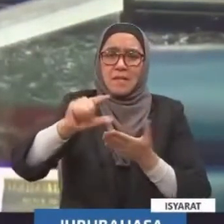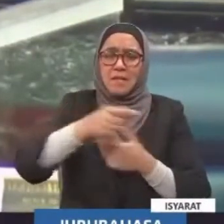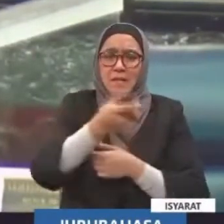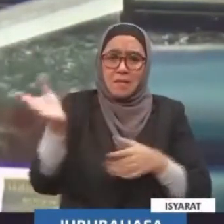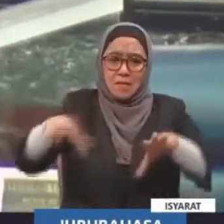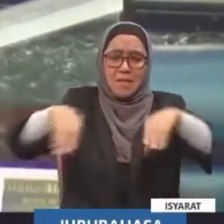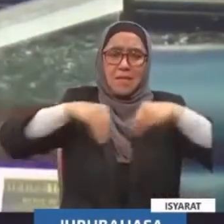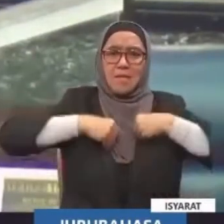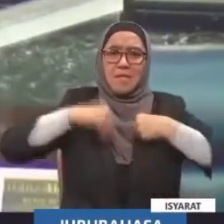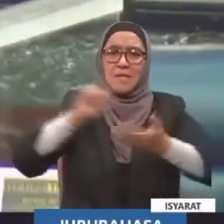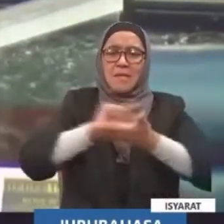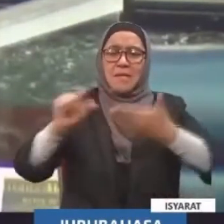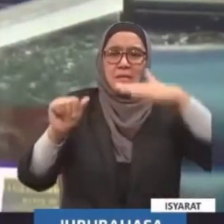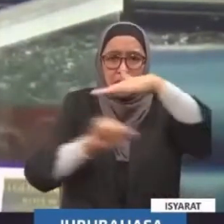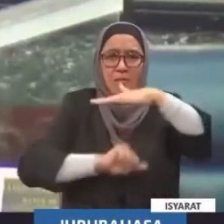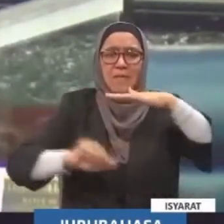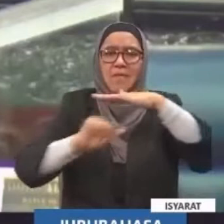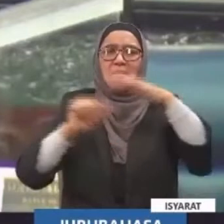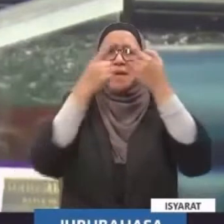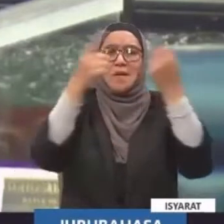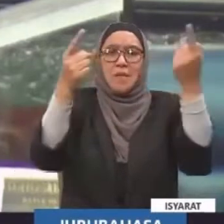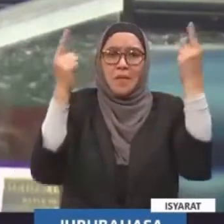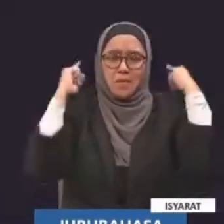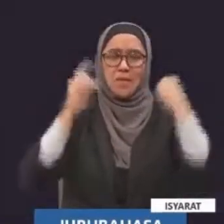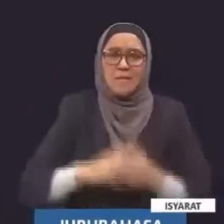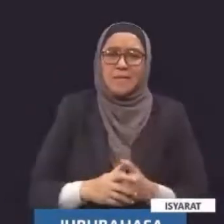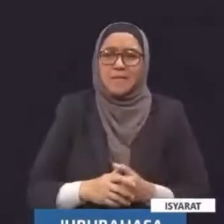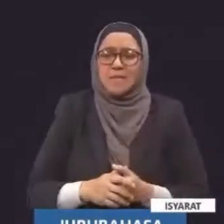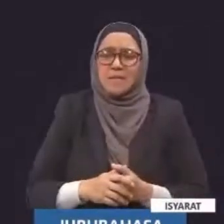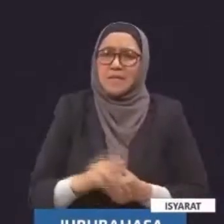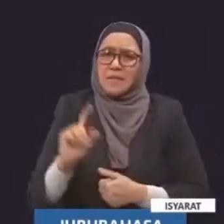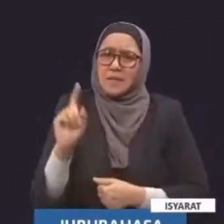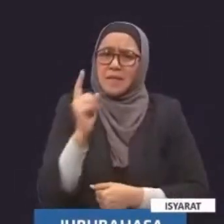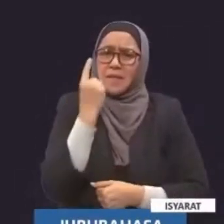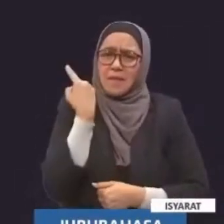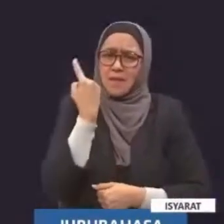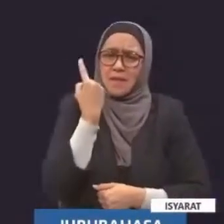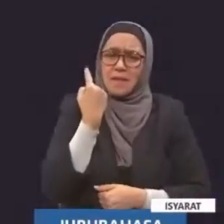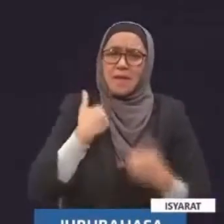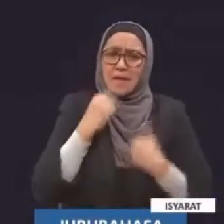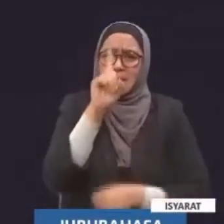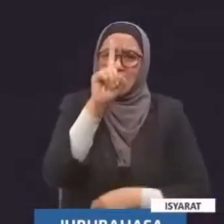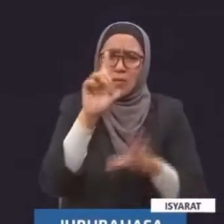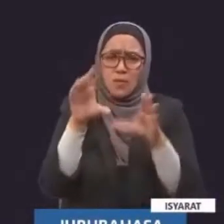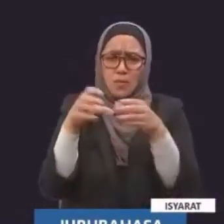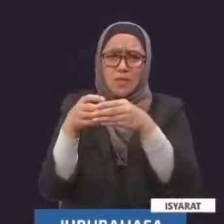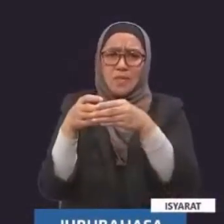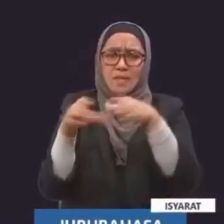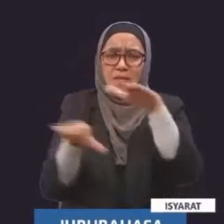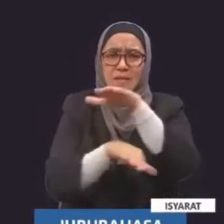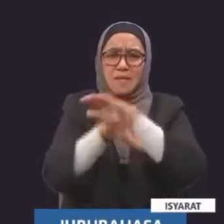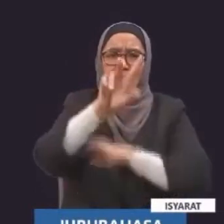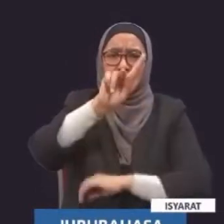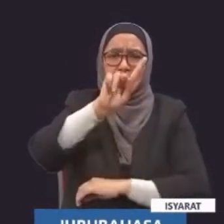yang berasaskan daripada diploma. Cuma ada satu kumpulan di Kemas ini yang